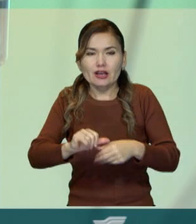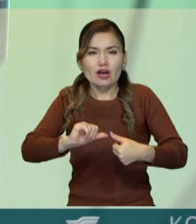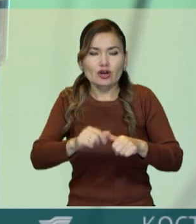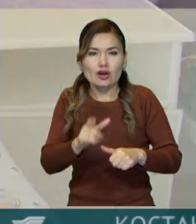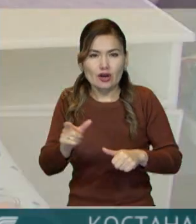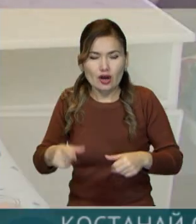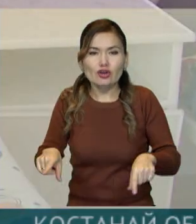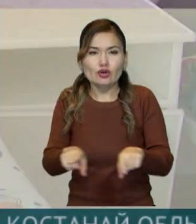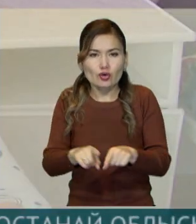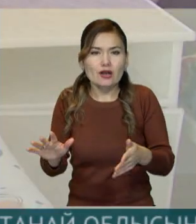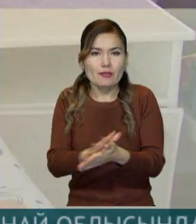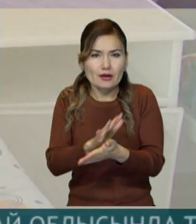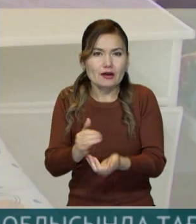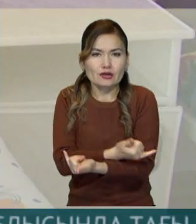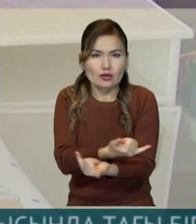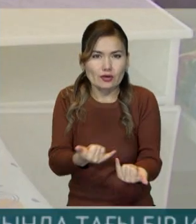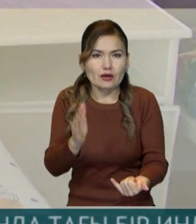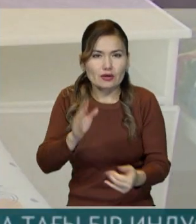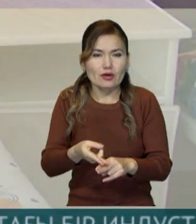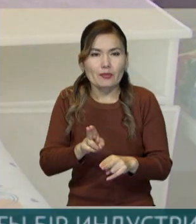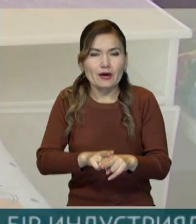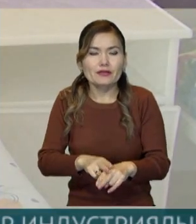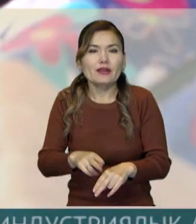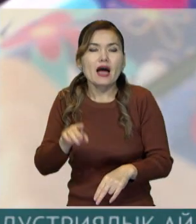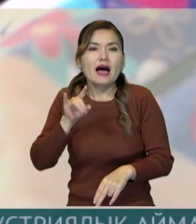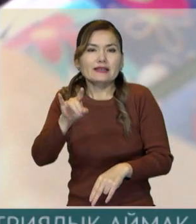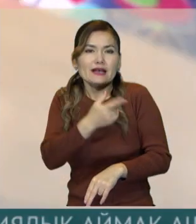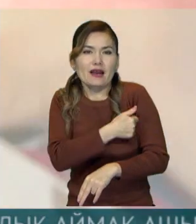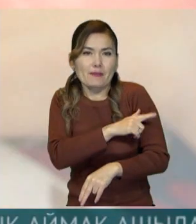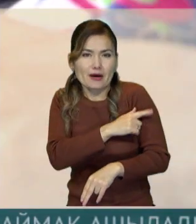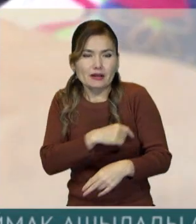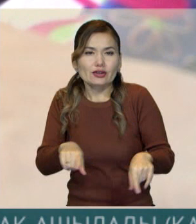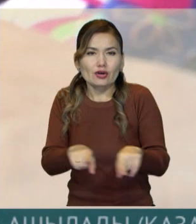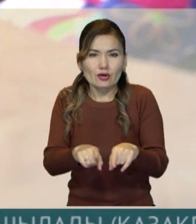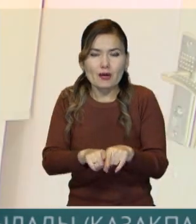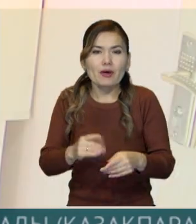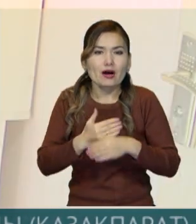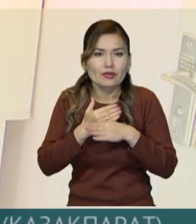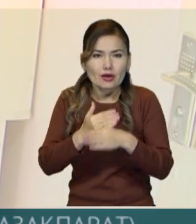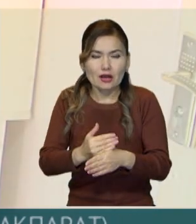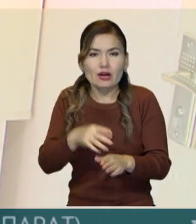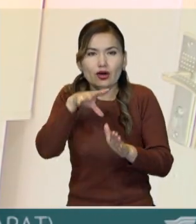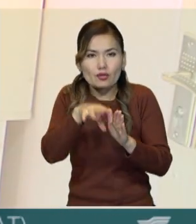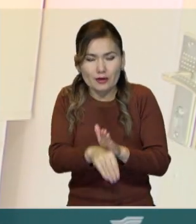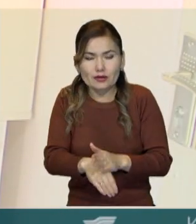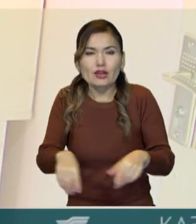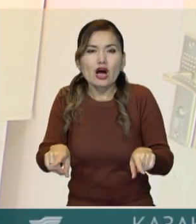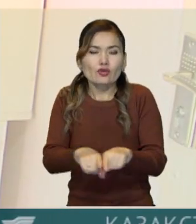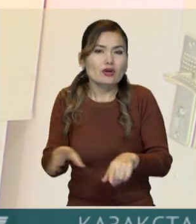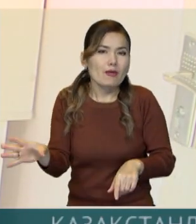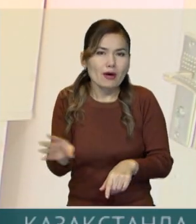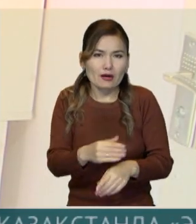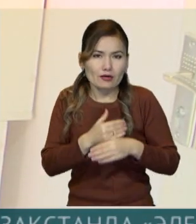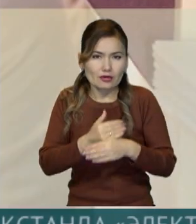жоқ жандарға да берілетіндігін айтты. Оған санитарлық авиация, медициналық санитарлық алғашқы көмек, стационарлы көмек түрлері